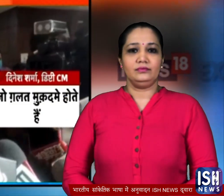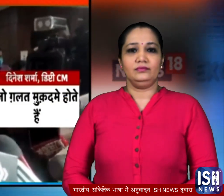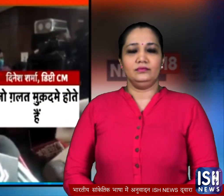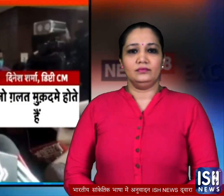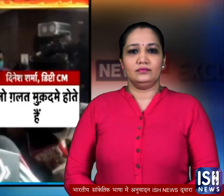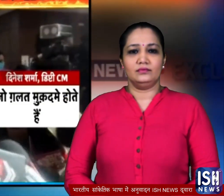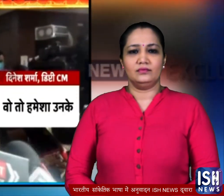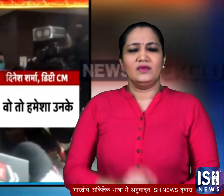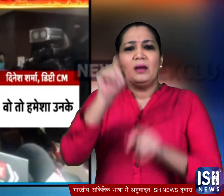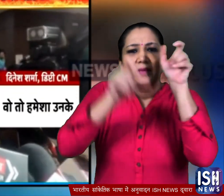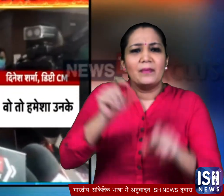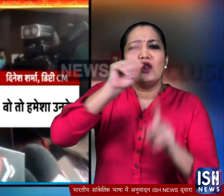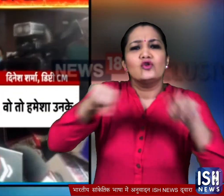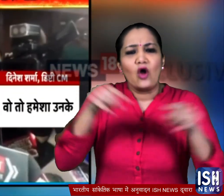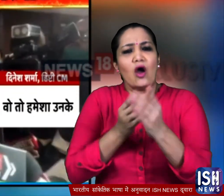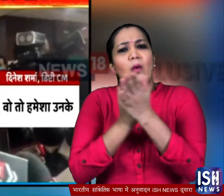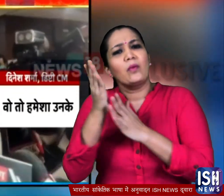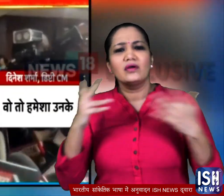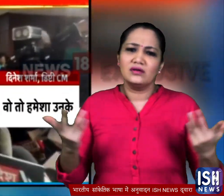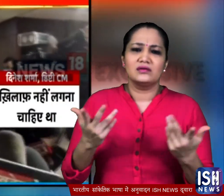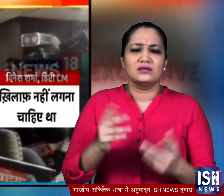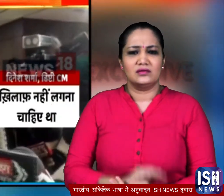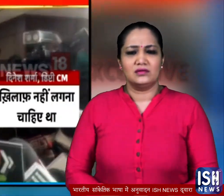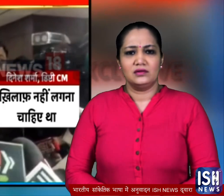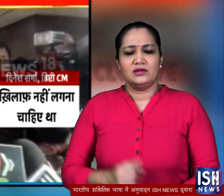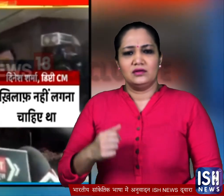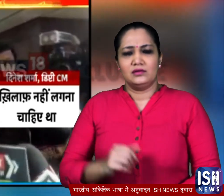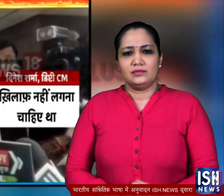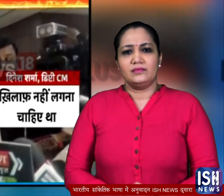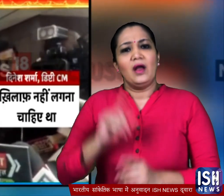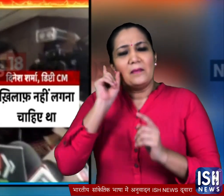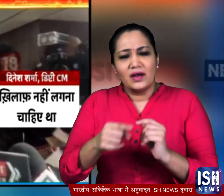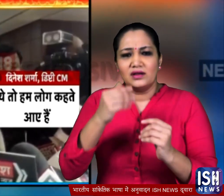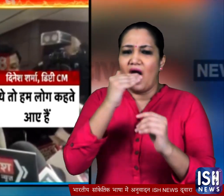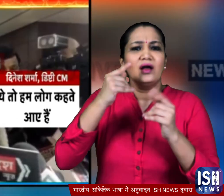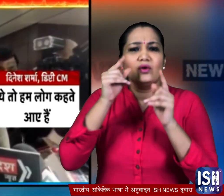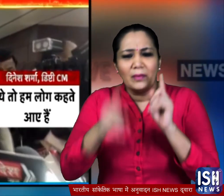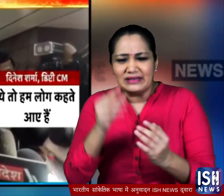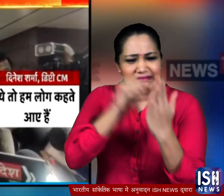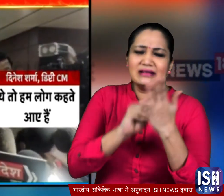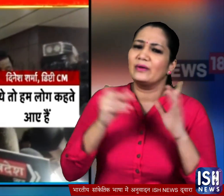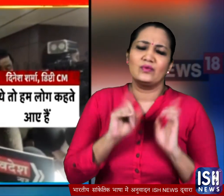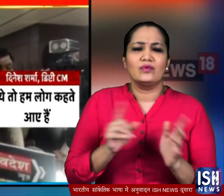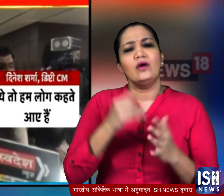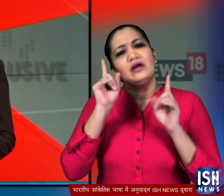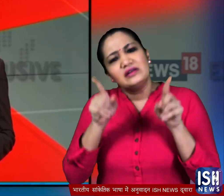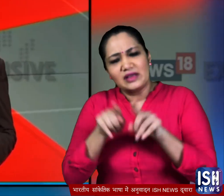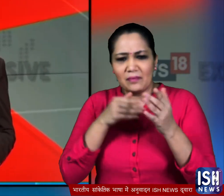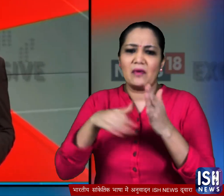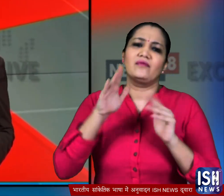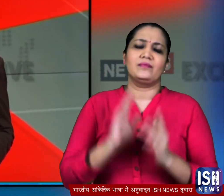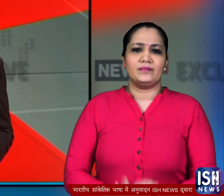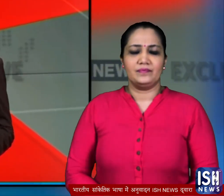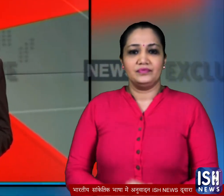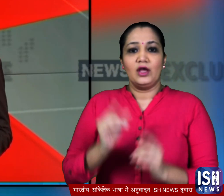जो गलत मुकदमे होते हैं तो हमेशा उसके खिलाफ उसको नहीं लगना चाहिए था, ये हम लोग कहते आए हैं। यूपी